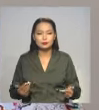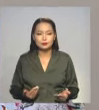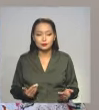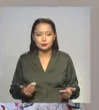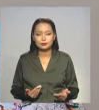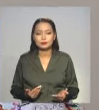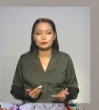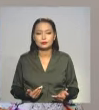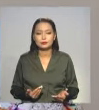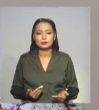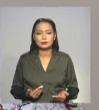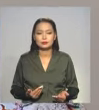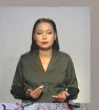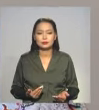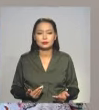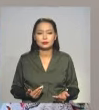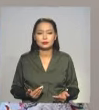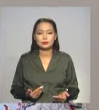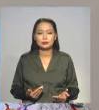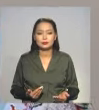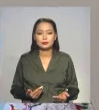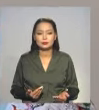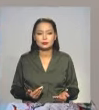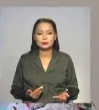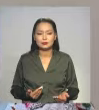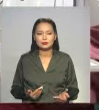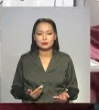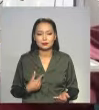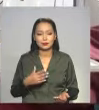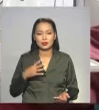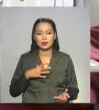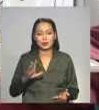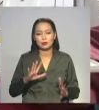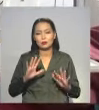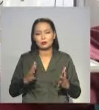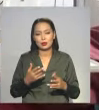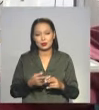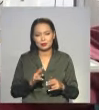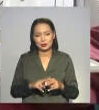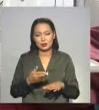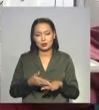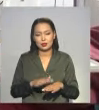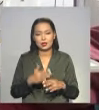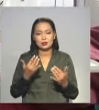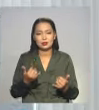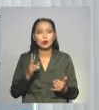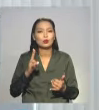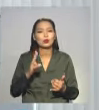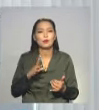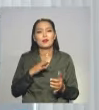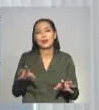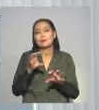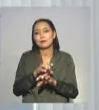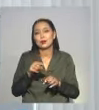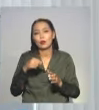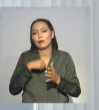қалып. Қалуда не өзім ойыма жеткізе алмаймын. Бөгденің бүйрегін ағза қабылдамай қоюы да мүмкін. Сол